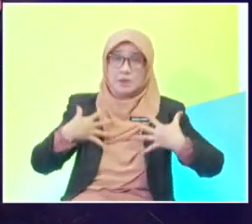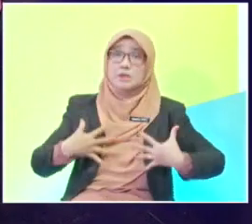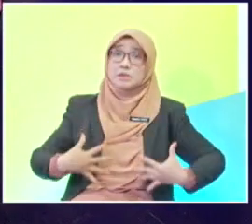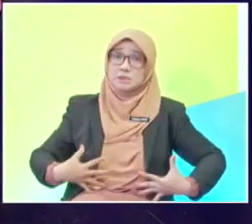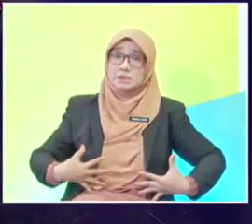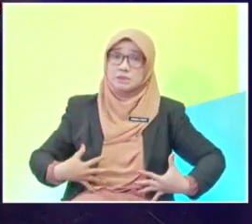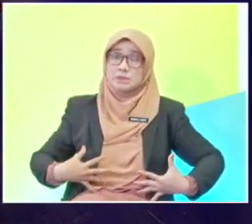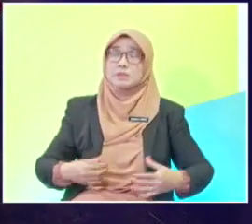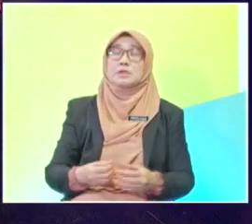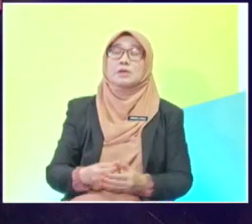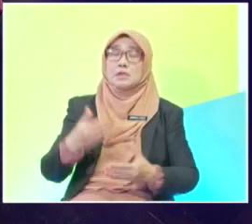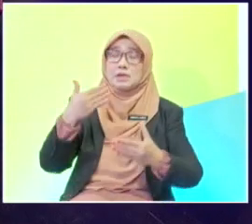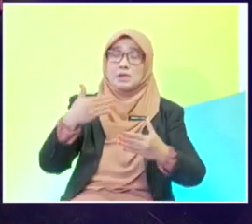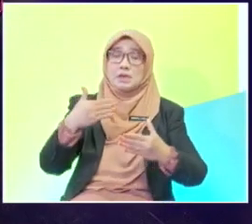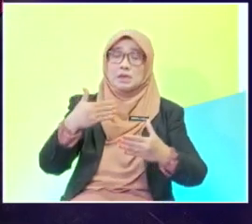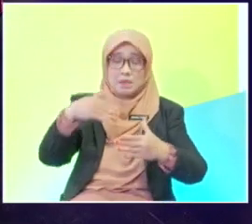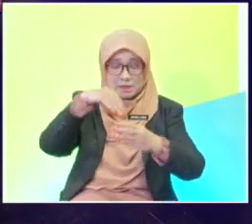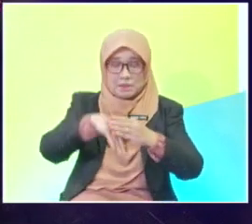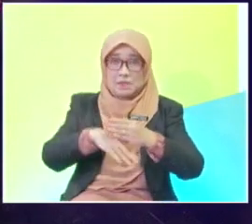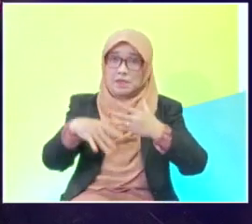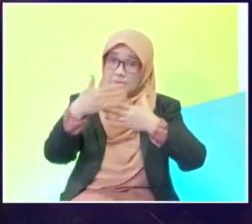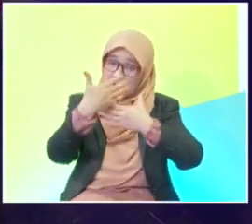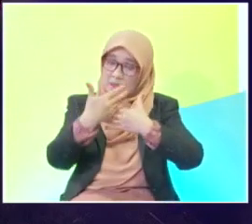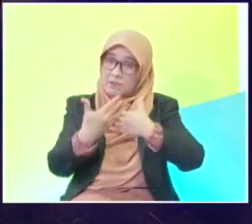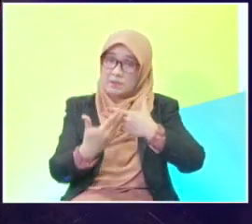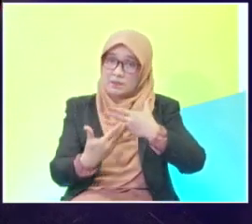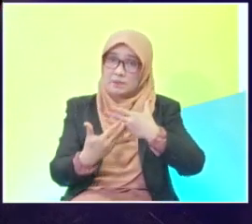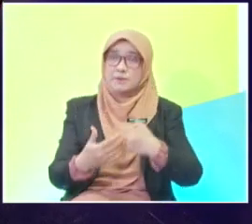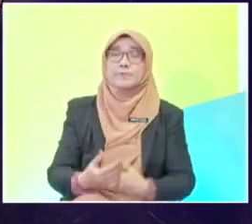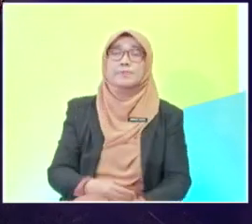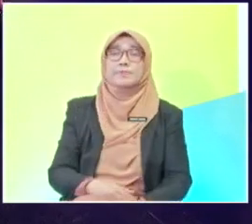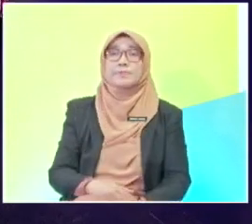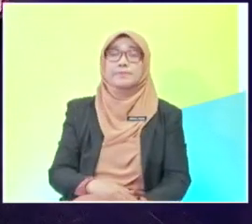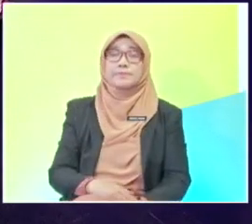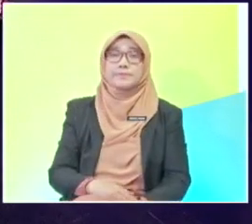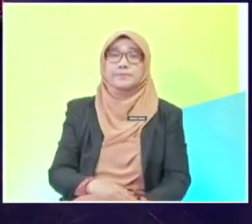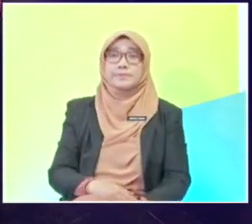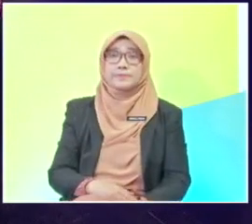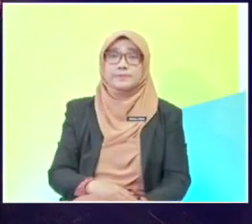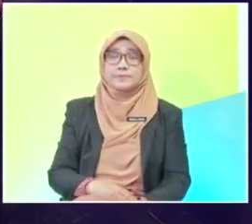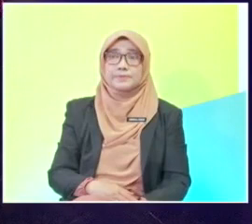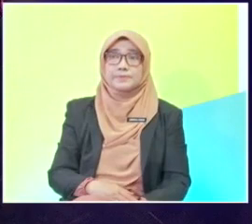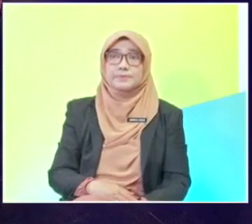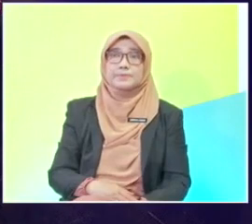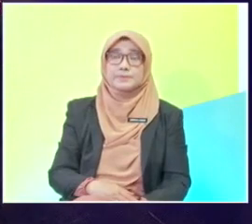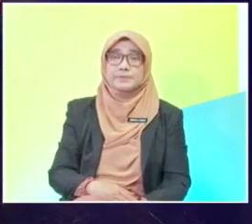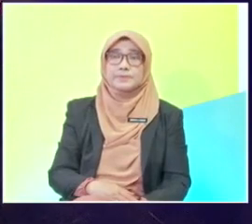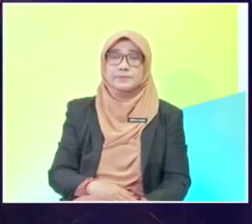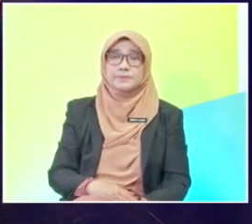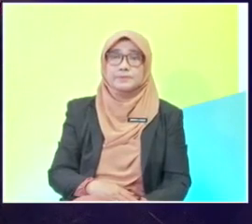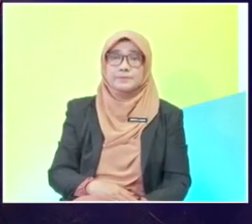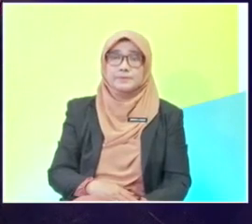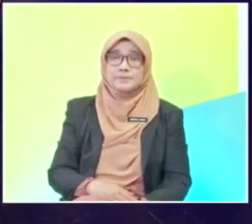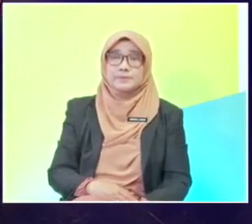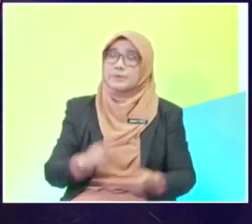dalam saluran darah kita kan, di dalam badan kita dan kita tak boleh nampak dengan mata kasar. Baik cikgu, menarik betul. Apa